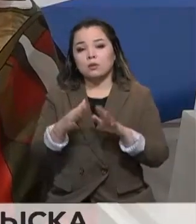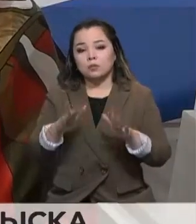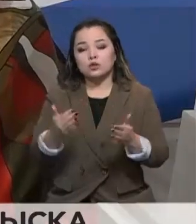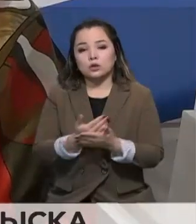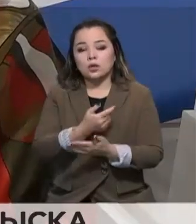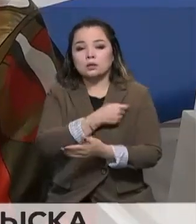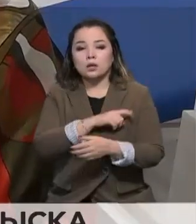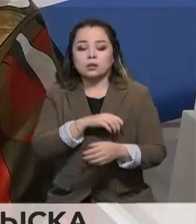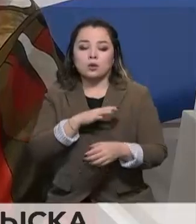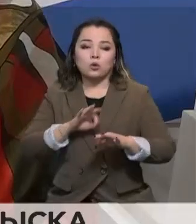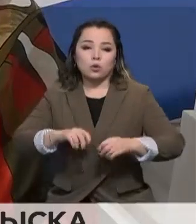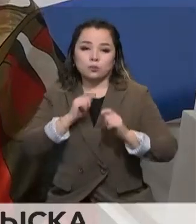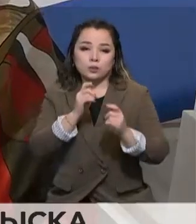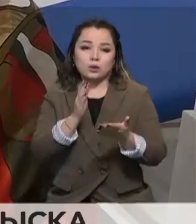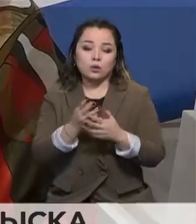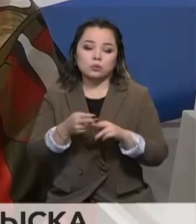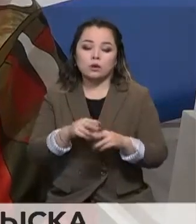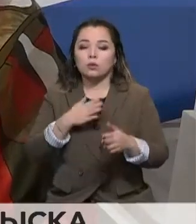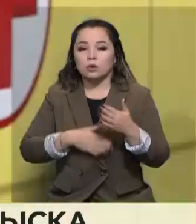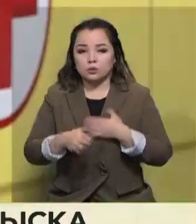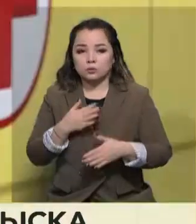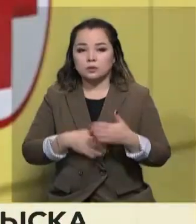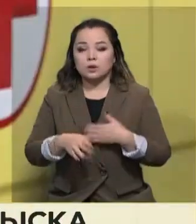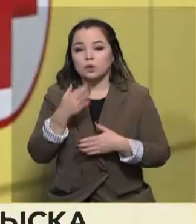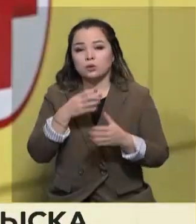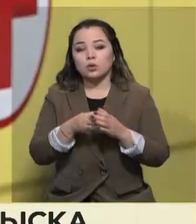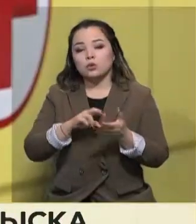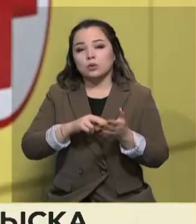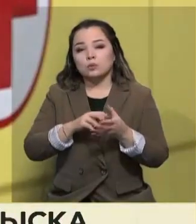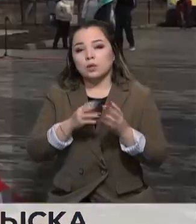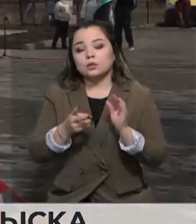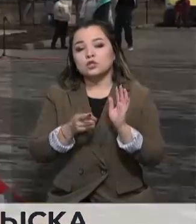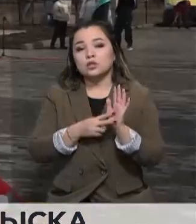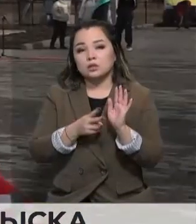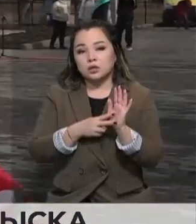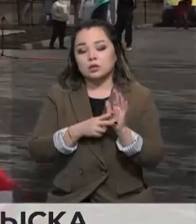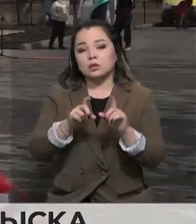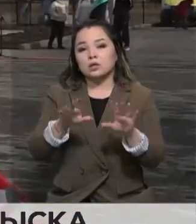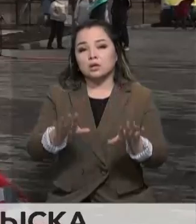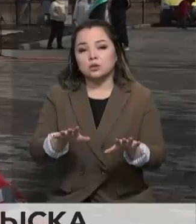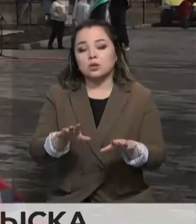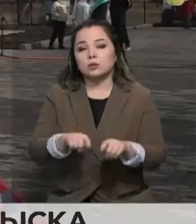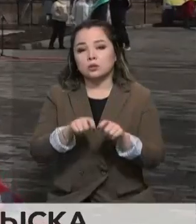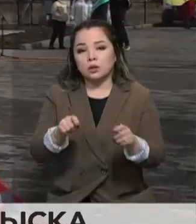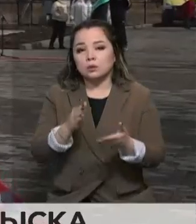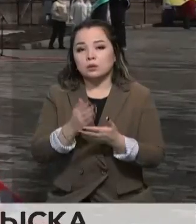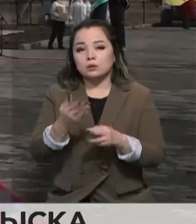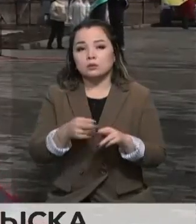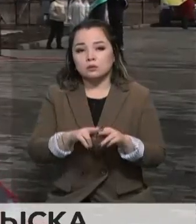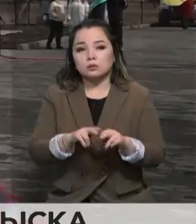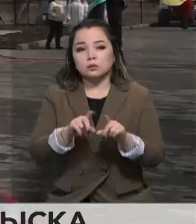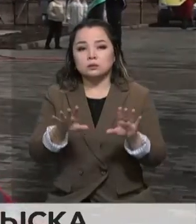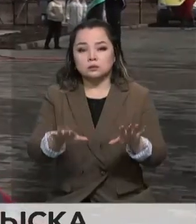жаңа санитарлық көлік берді. Оған да қуаныштымыз. Ұлттық жоба бойынша 7 нысан көзделген. Соның бір